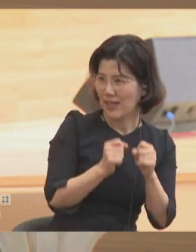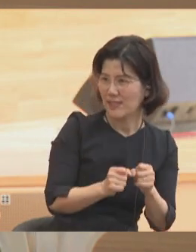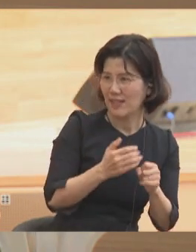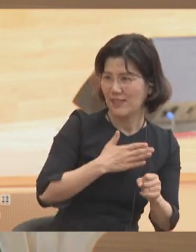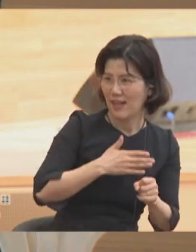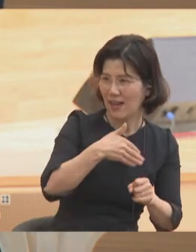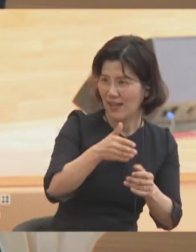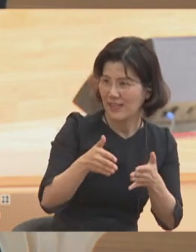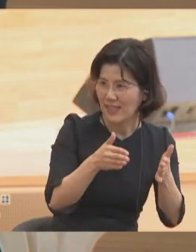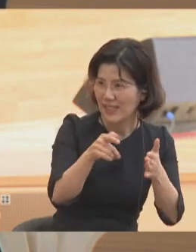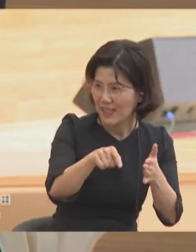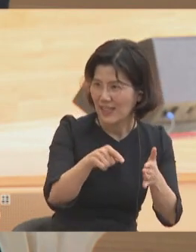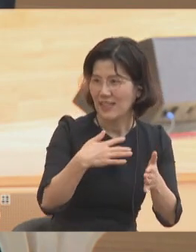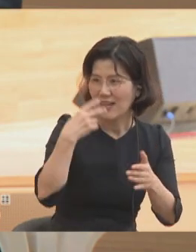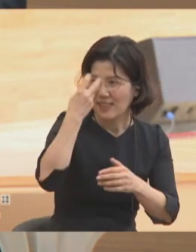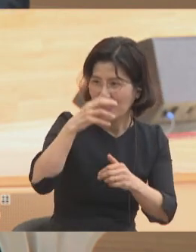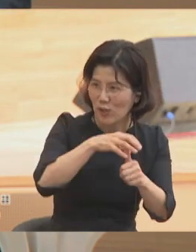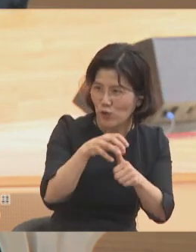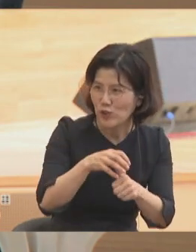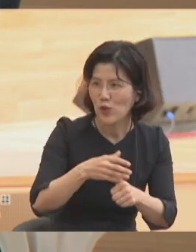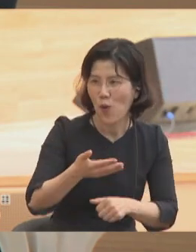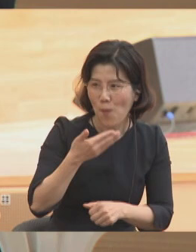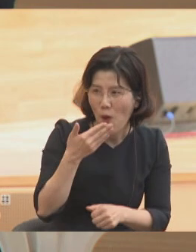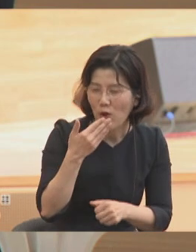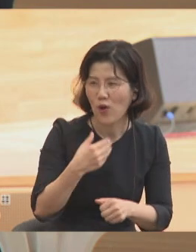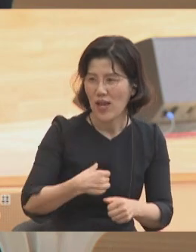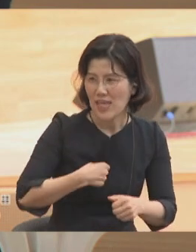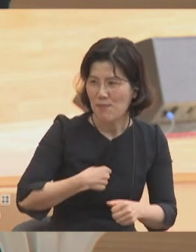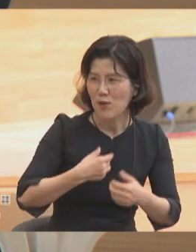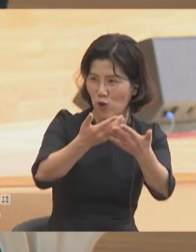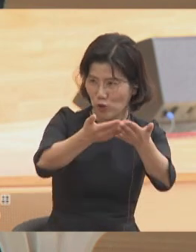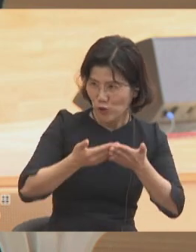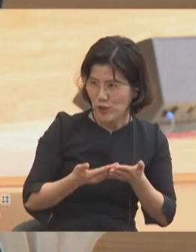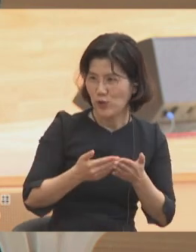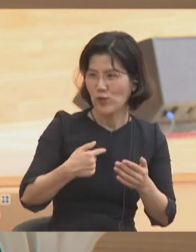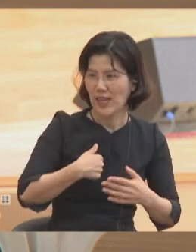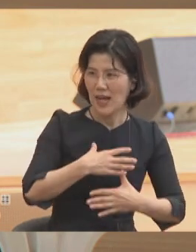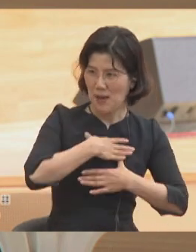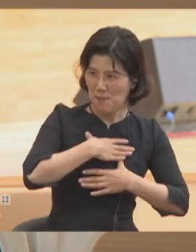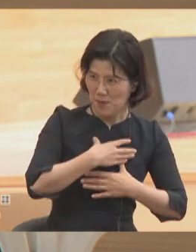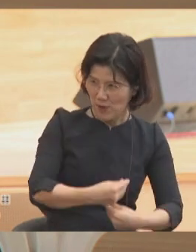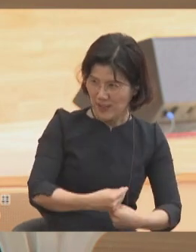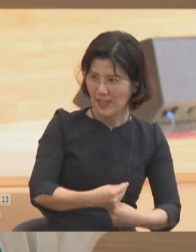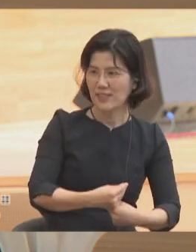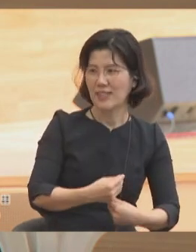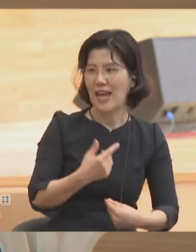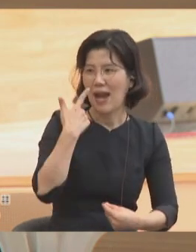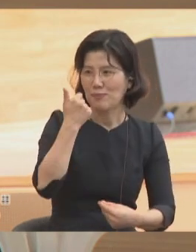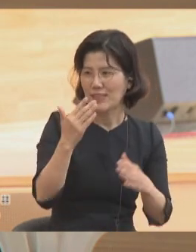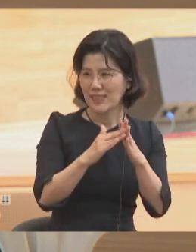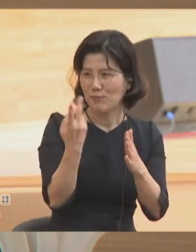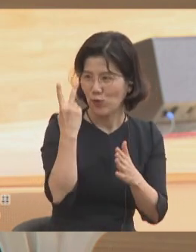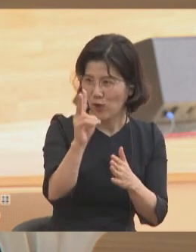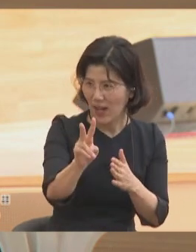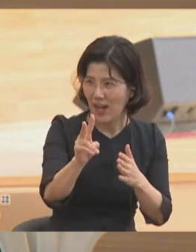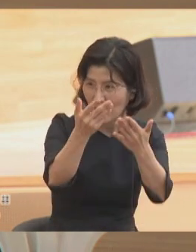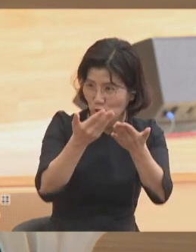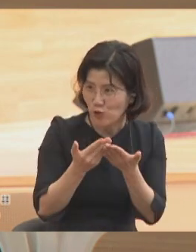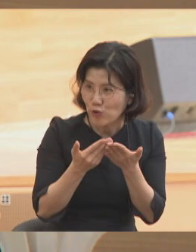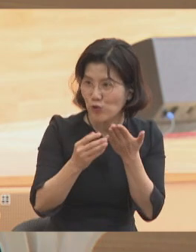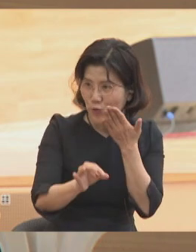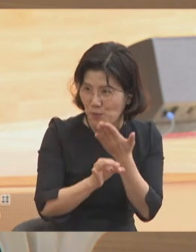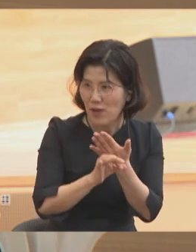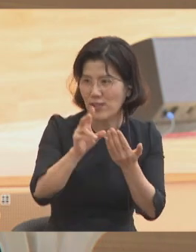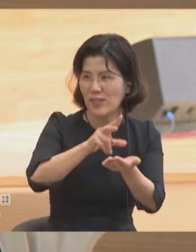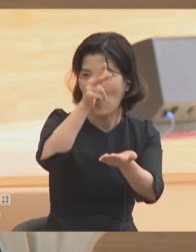지키시고 먹을 떡과 입을 옷을 주시어 내가 평안히 아버지 집으로 돌아가게 하시오며 여호와께서 나의 하나님이 되실